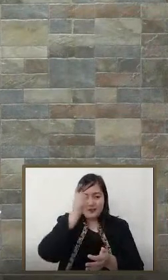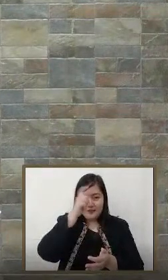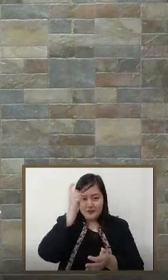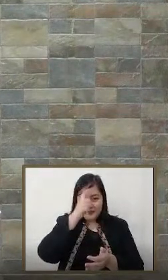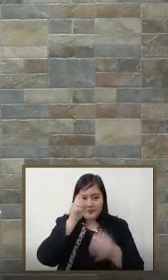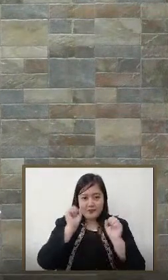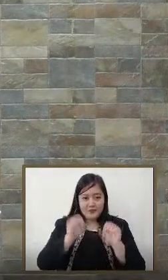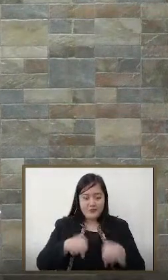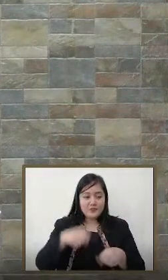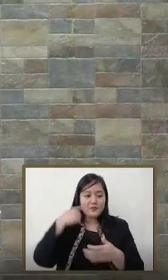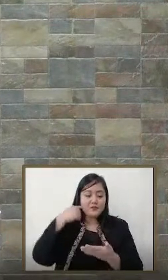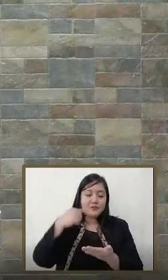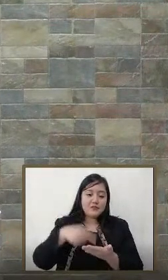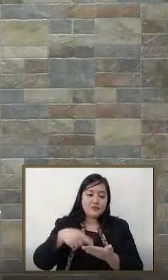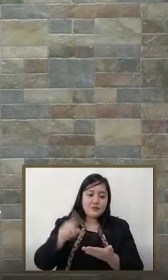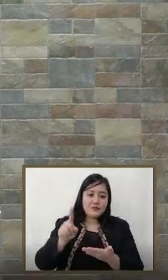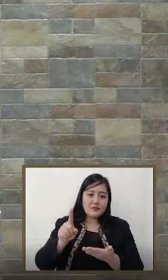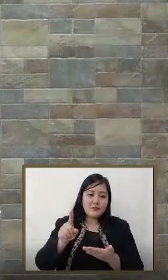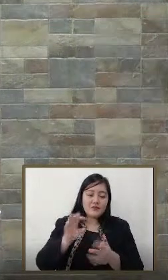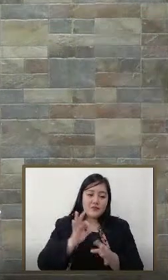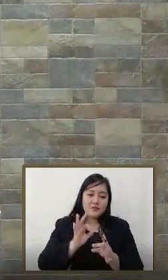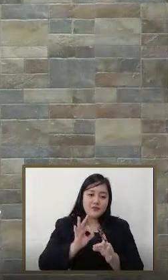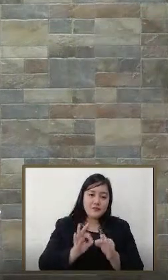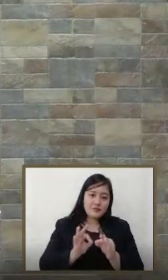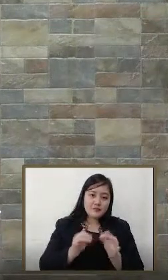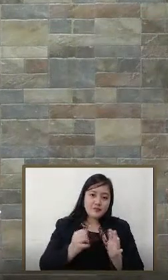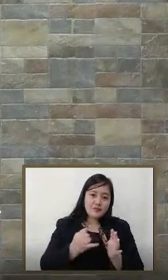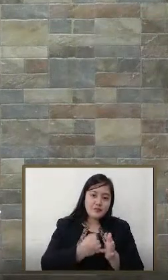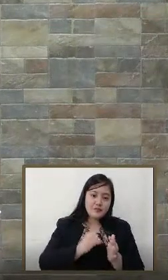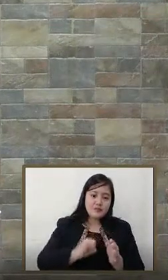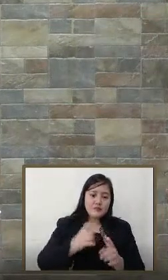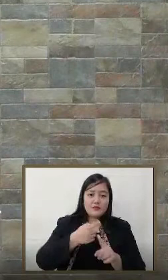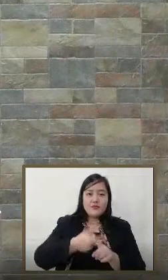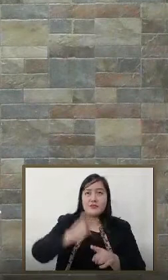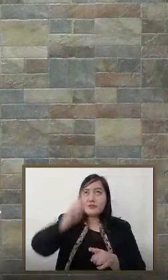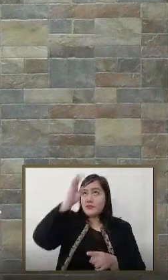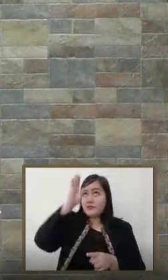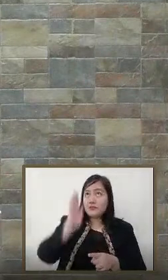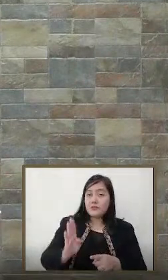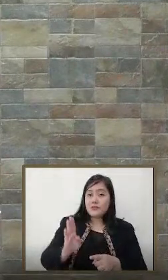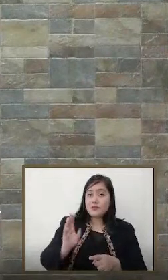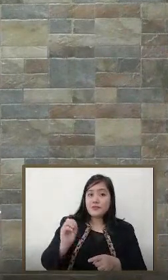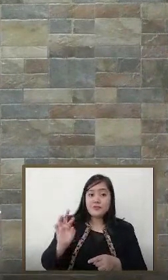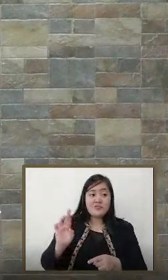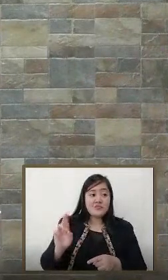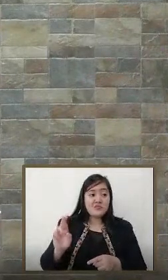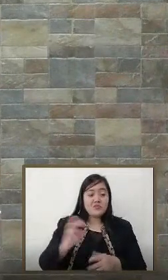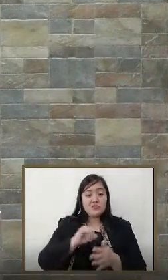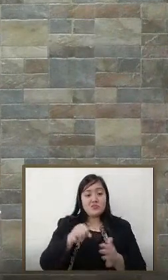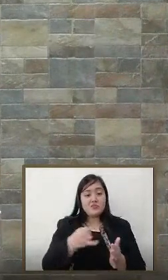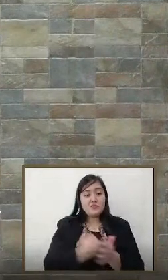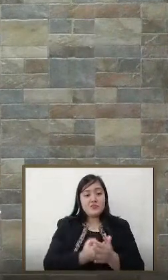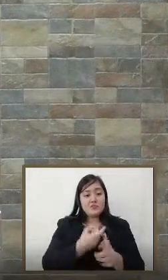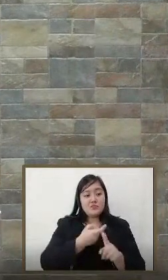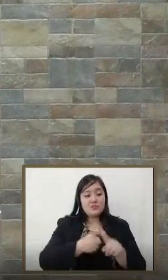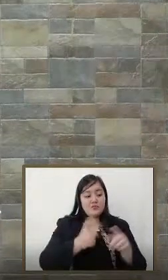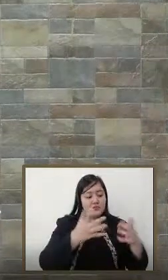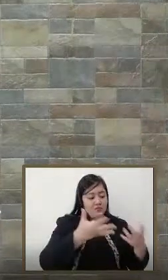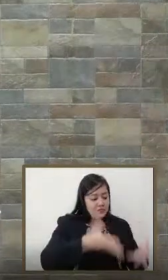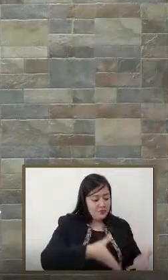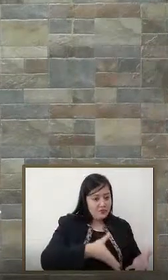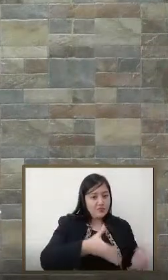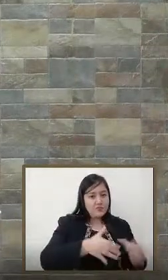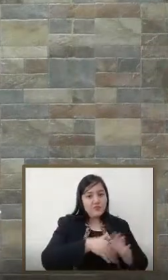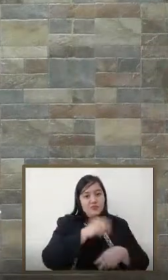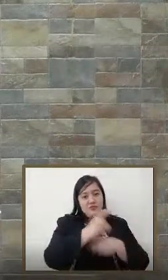natin, malalaman natin kung ito'y galing sa Diyos or galing lamang dito sa ibabaw ng lupang ito. Galing sa taas or galing sa